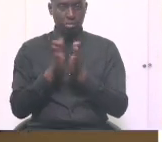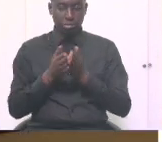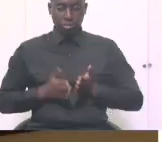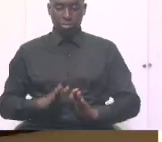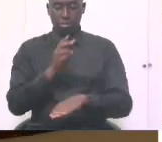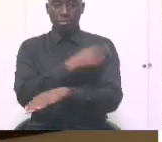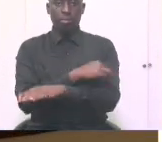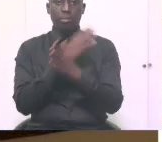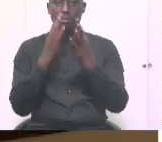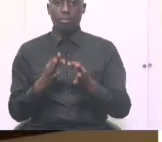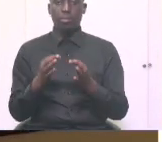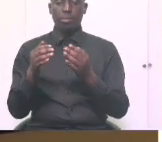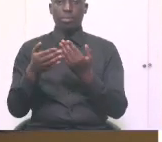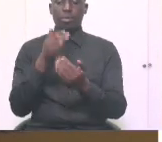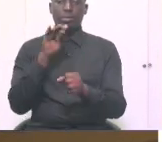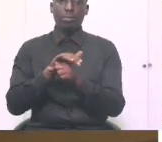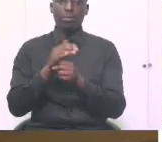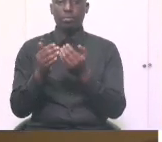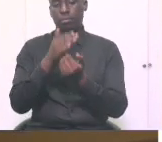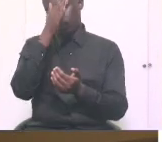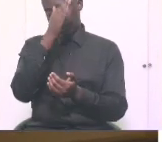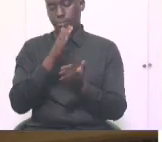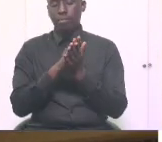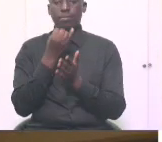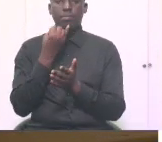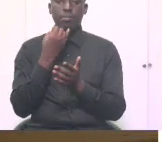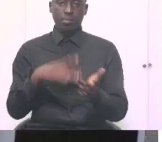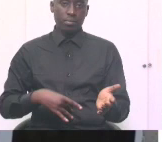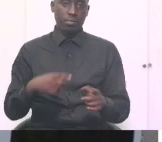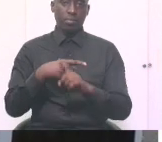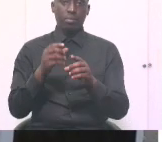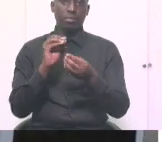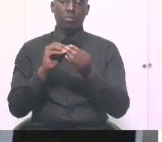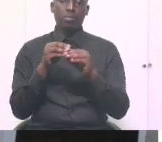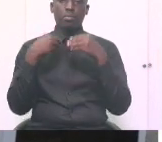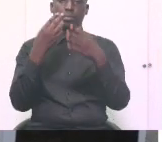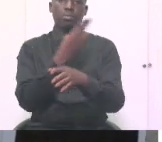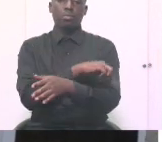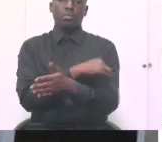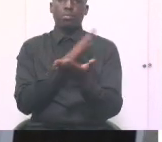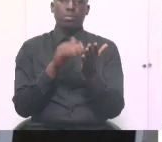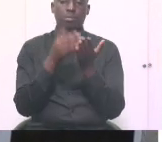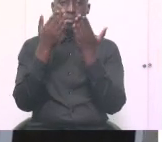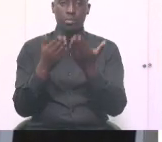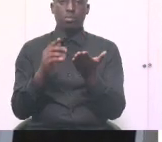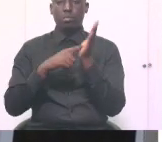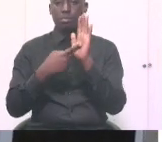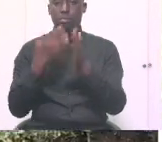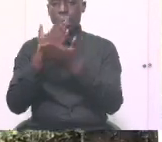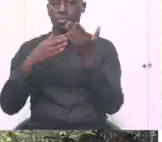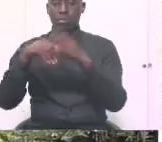muganga ni bimwe mu by'ingenzi mu gusigasira ubuzima bw'umubyeyi n'umwana uri mu nda. Gusa imibare itangwa n'ibitaro bya Mugonoro biri mu murenge wa Gishita igaragaza ko mu